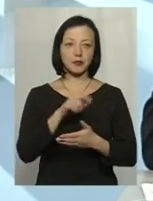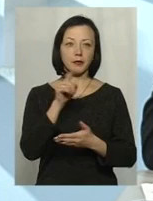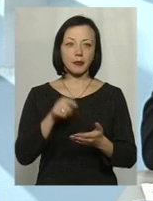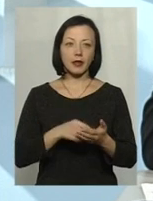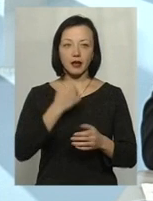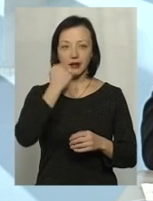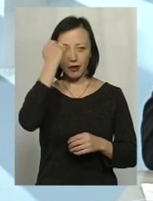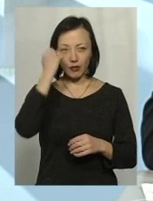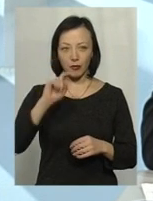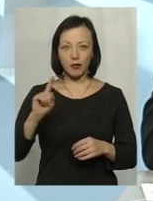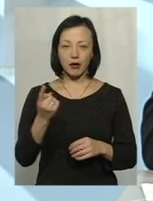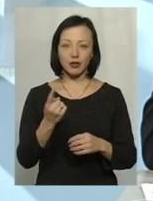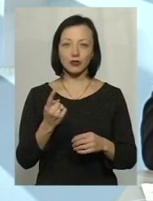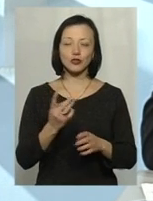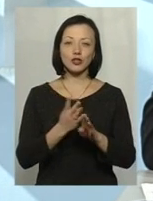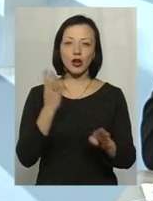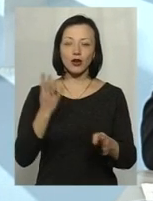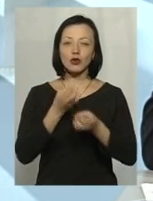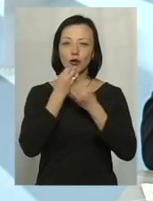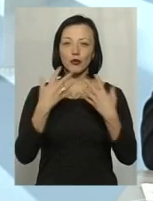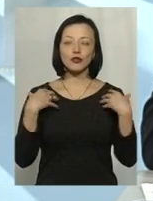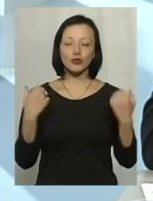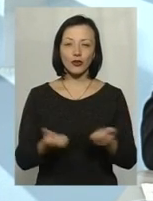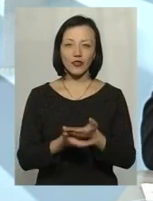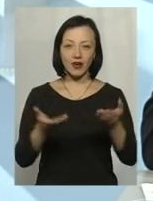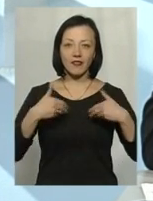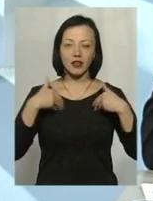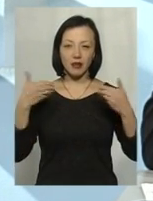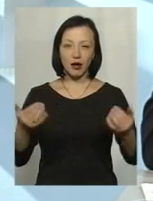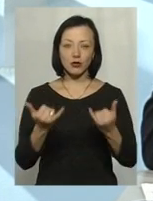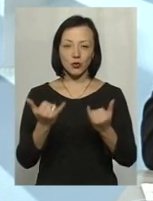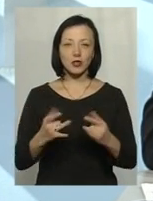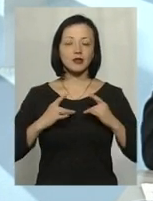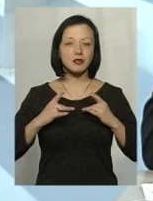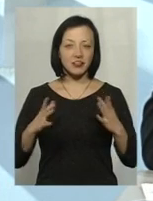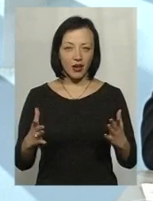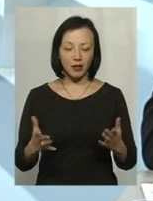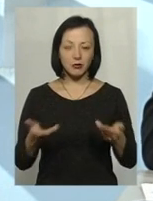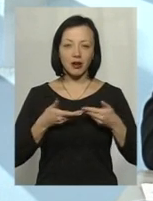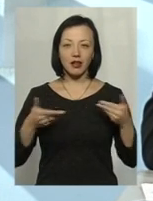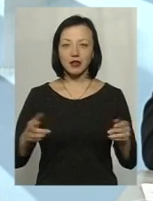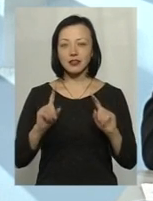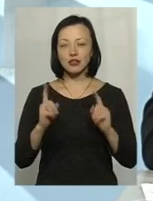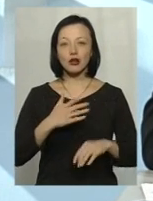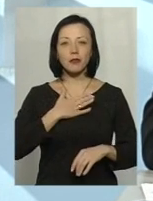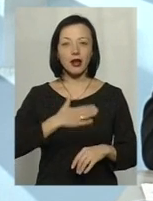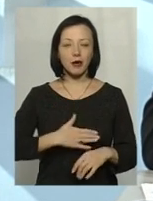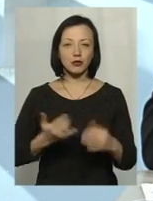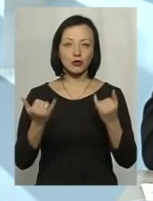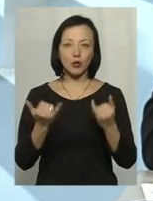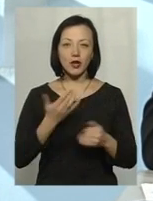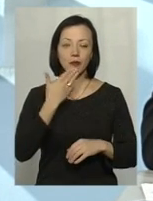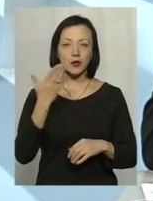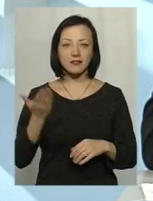першу чергу, доброго здоров'я, шановні телеглядачі. Вітаю сьогоднішнім святом. Для нас надзвичайно приємно сьогодні